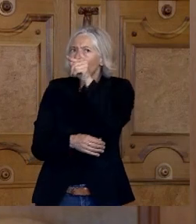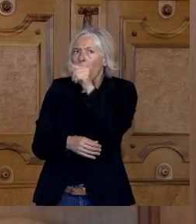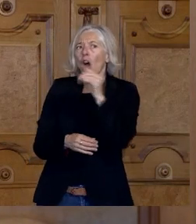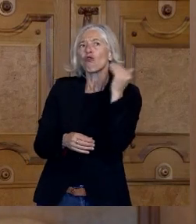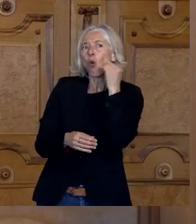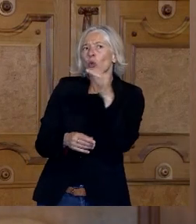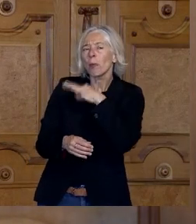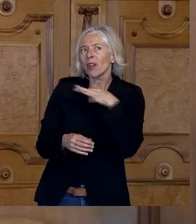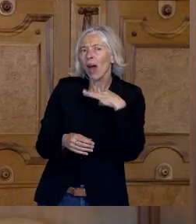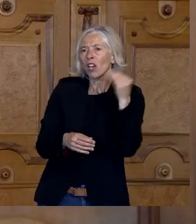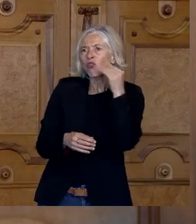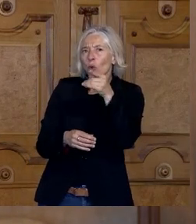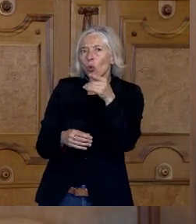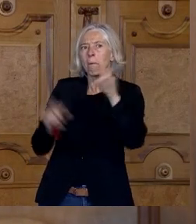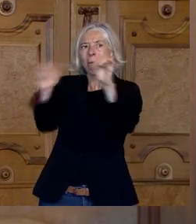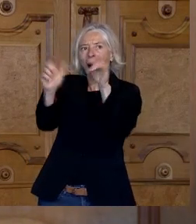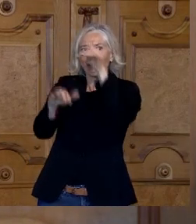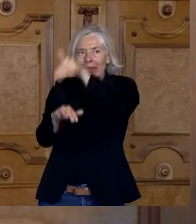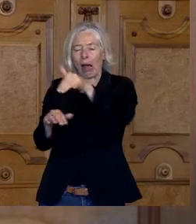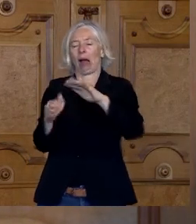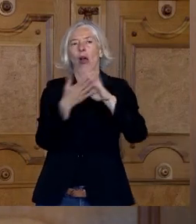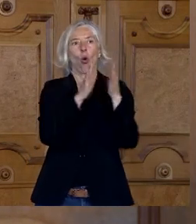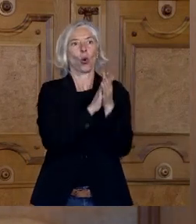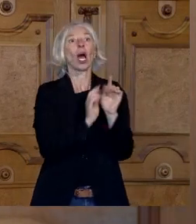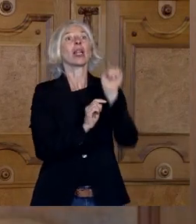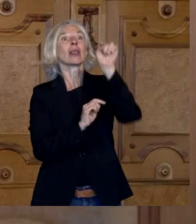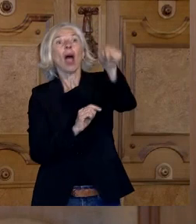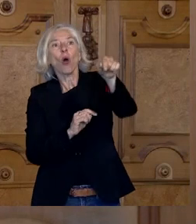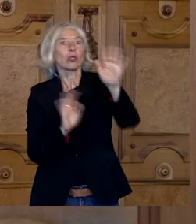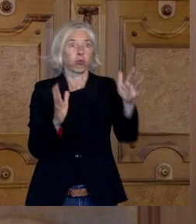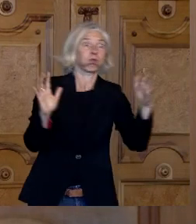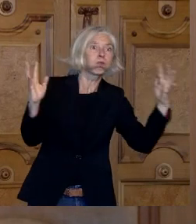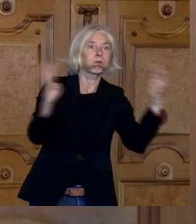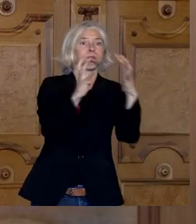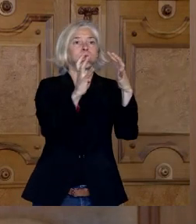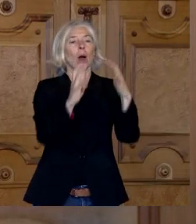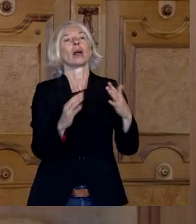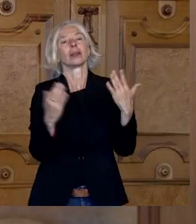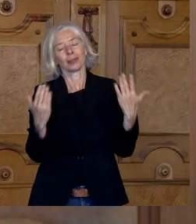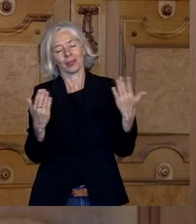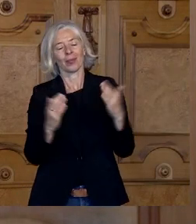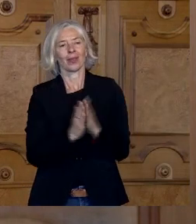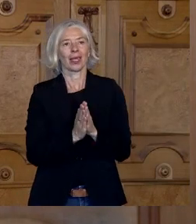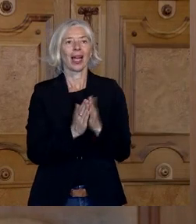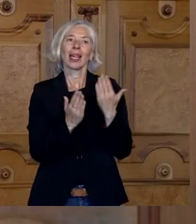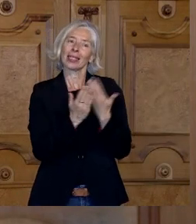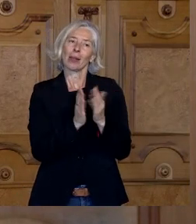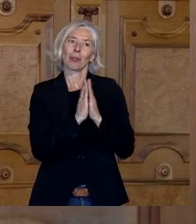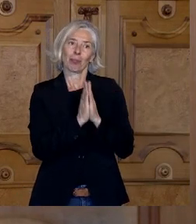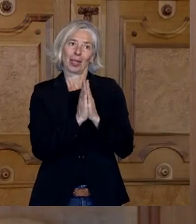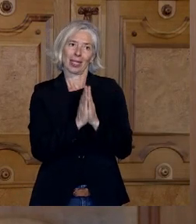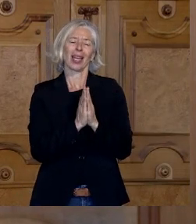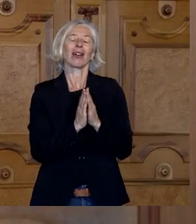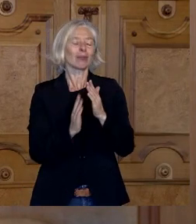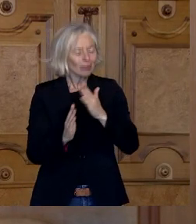oder Versammlungen im öffentlichen Raum, wo eben Jugendliche oder Menschen zusammenstehen. Hier bitte mein ausdrücklicher Appell, das allgemeine